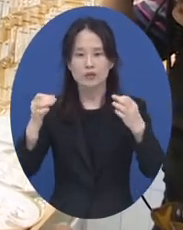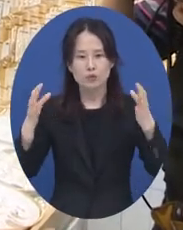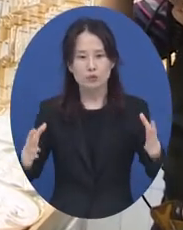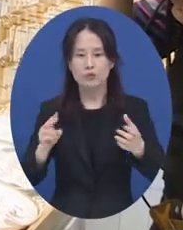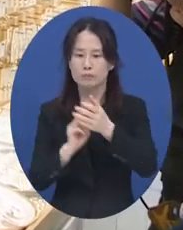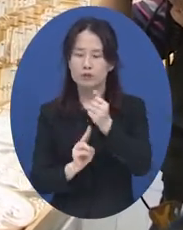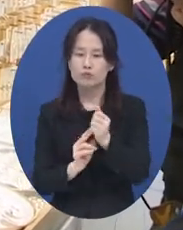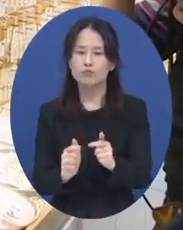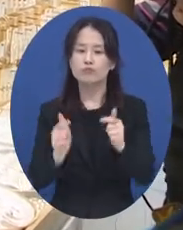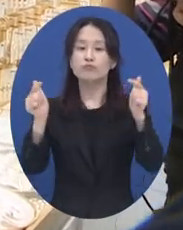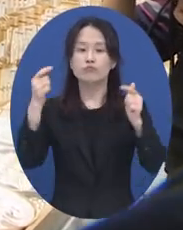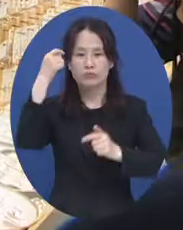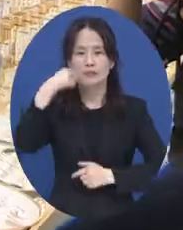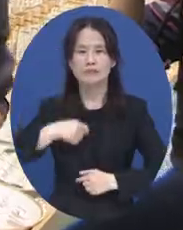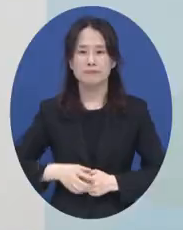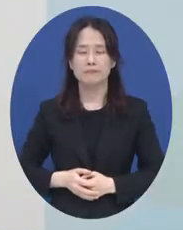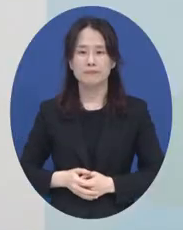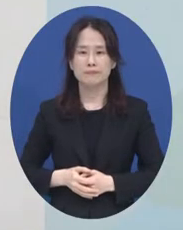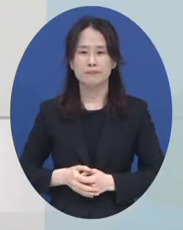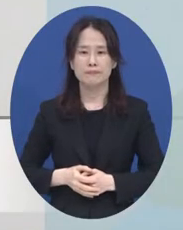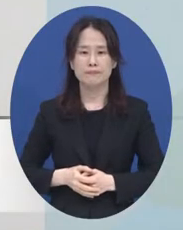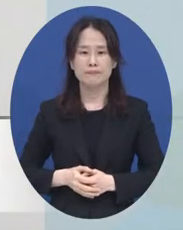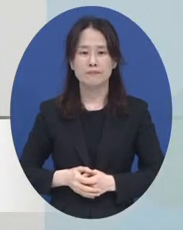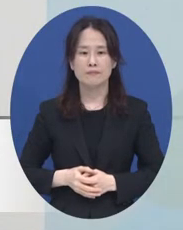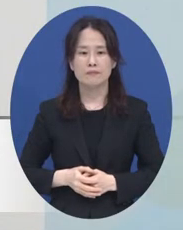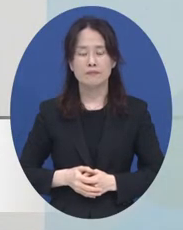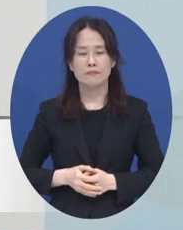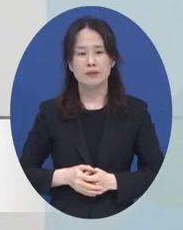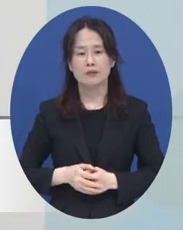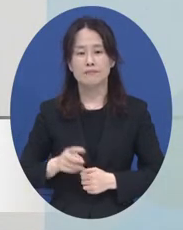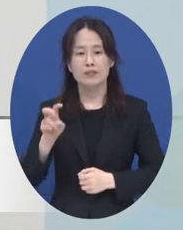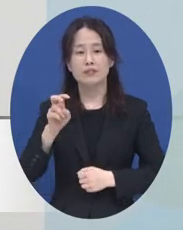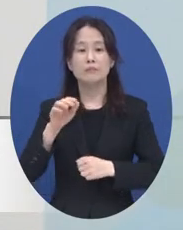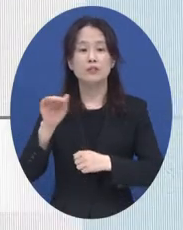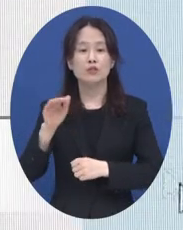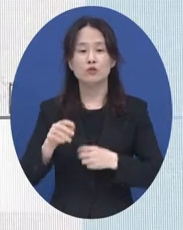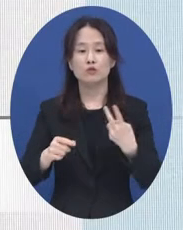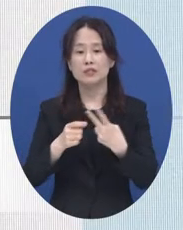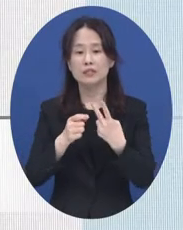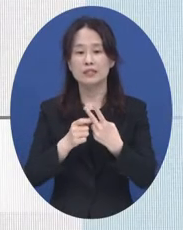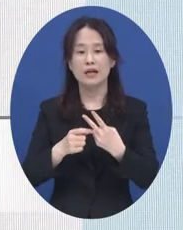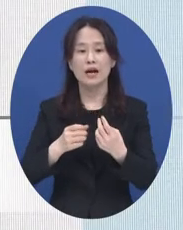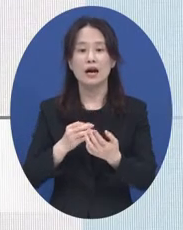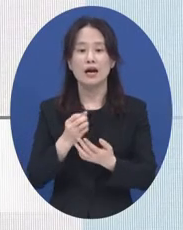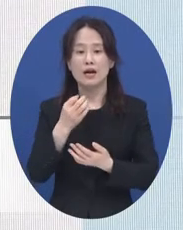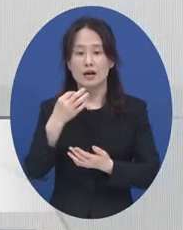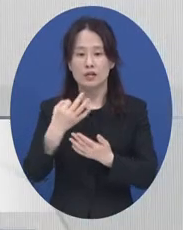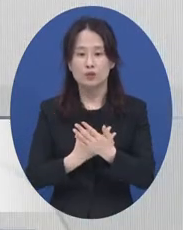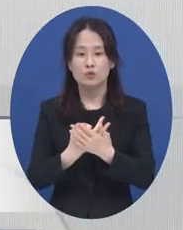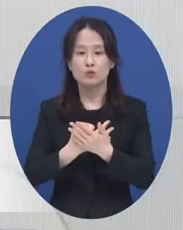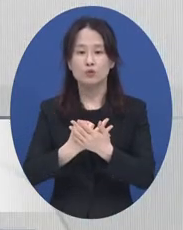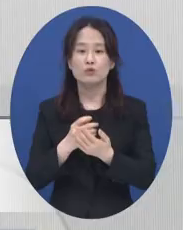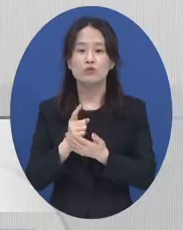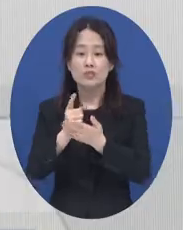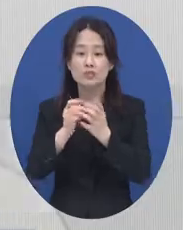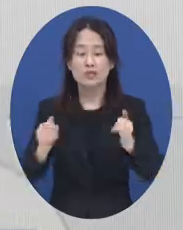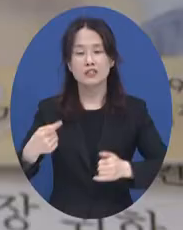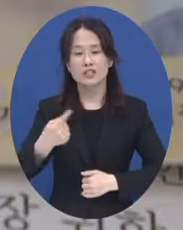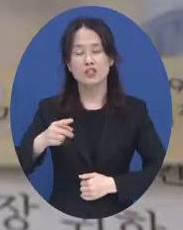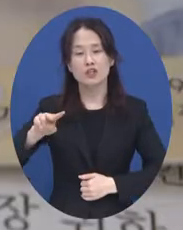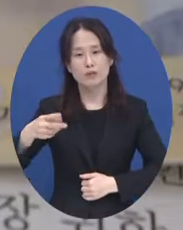한달 정도는 매출이 조금 더 올라간다는 느낌? 지난 20일 기준 2차 경기도 재난기본소득 신청자는 1,294만여